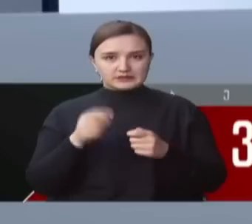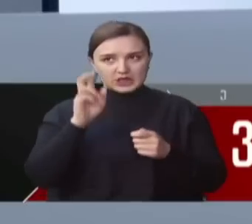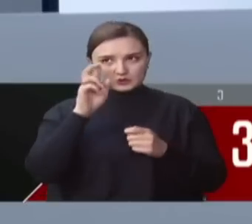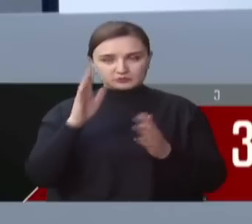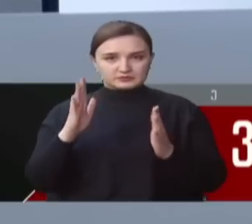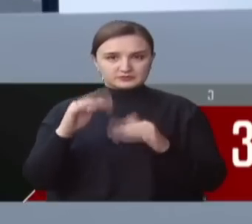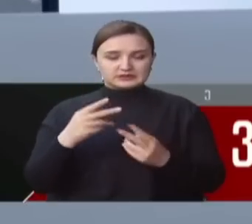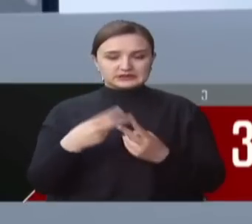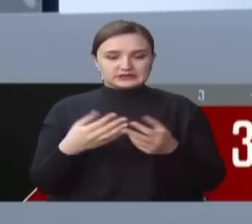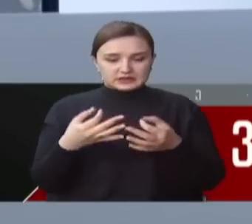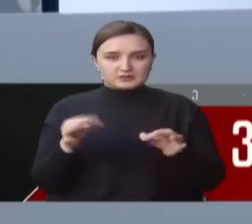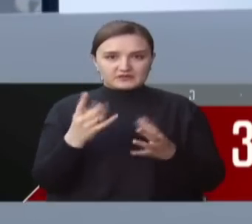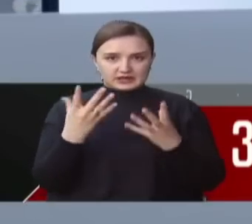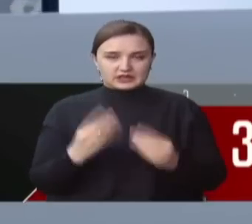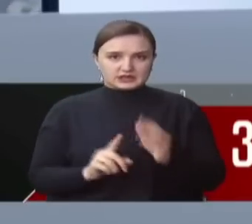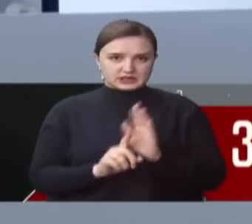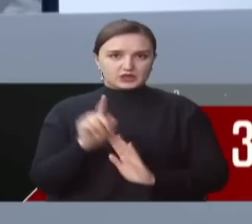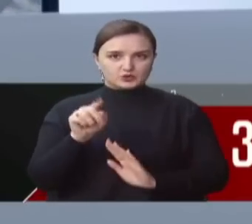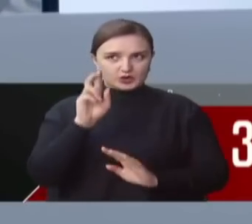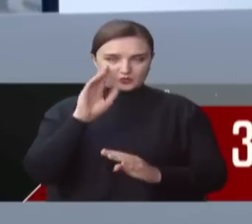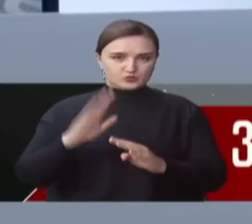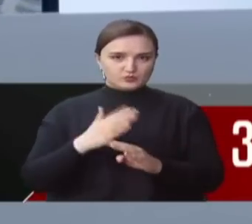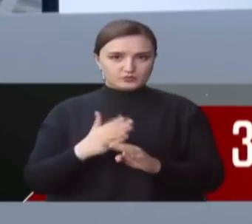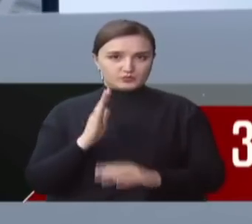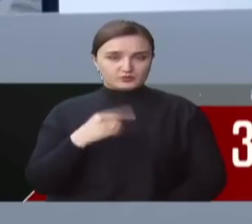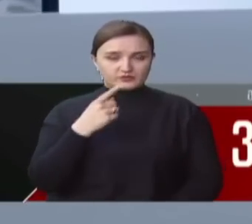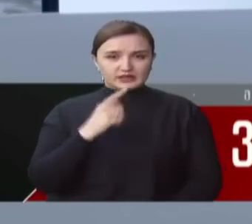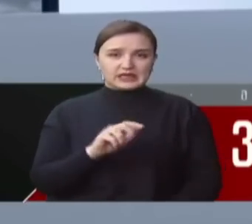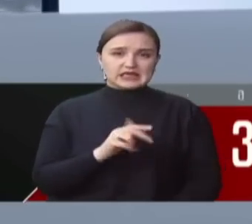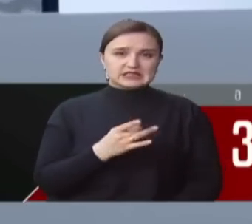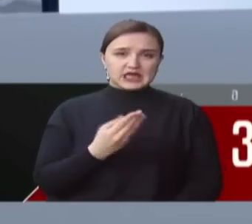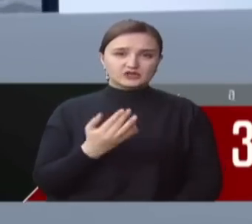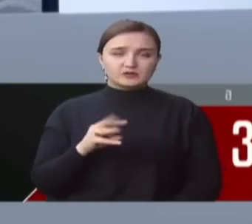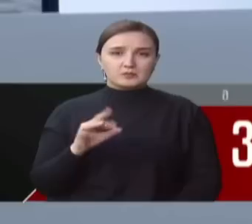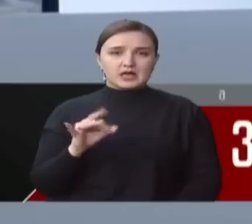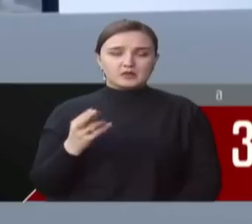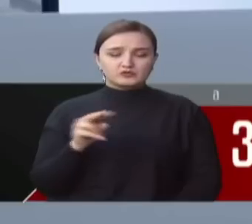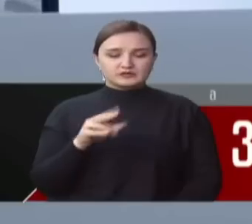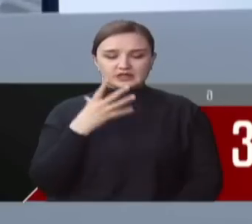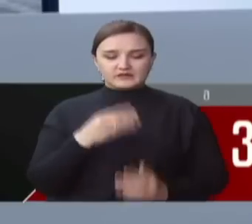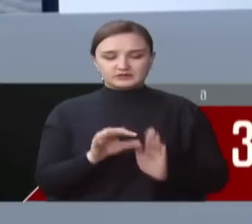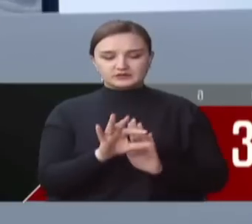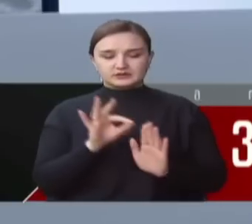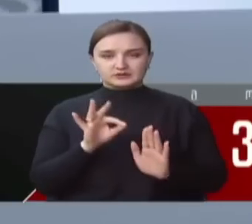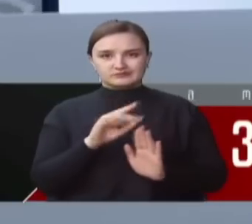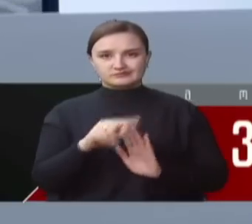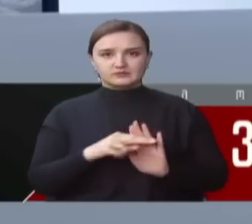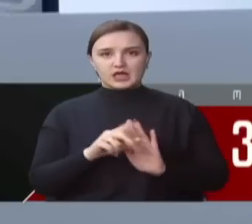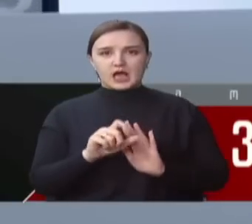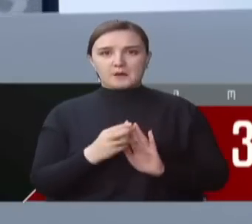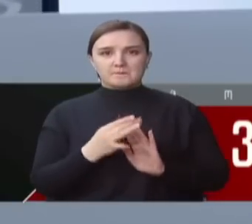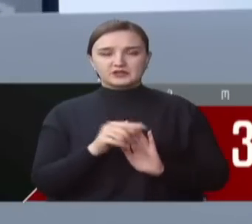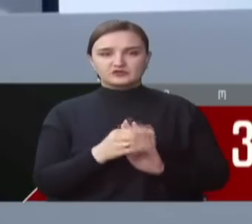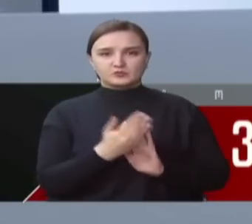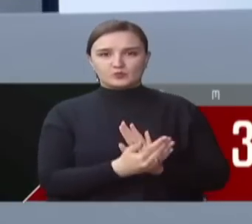hoba țihidan gamă suis pirueli vedresu de anosa. Soret mera bișul Kezerașului smer șerceul candidat a țahal de balevan habeișului Melia